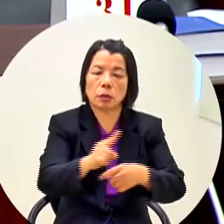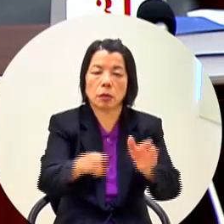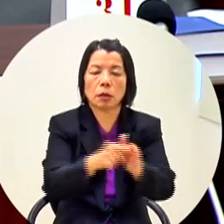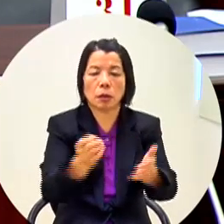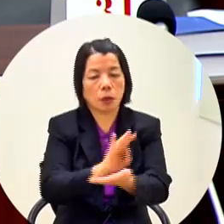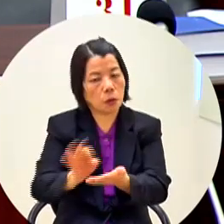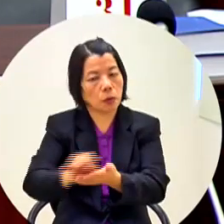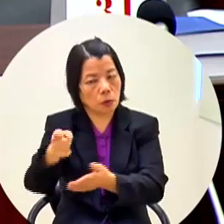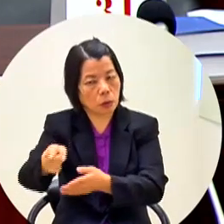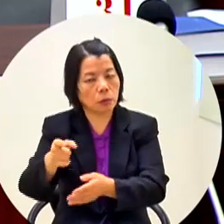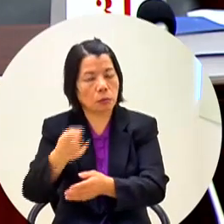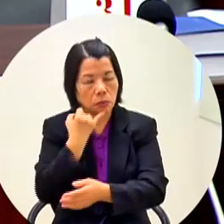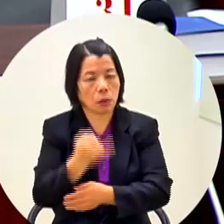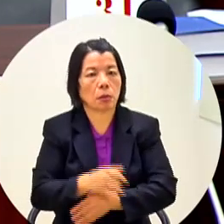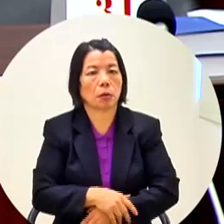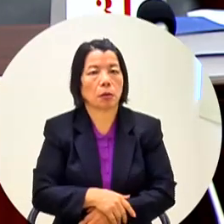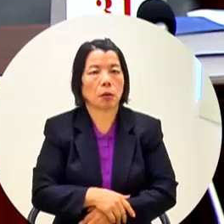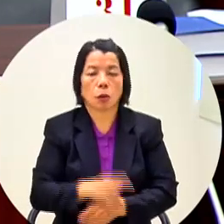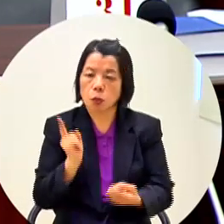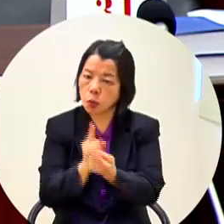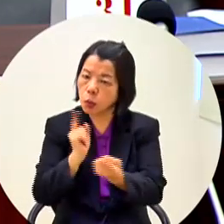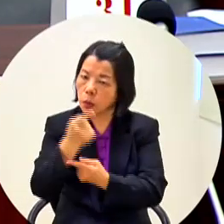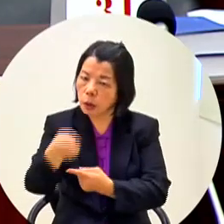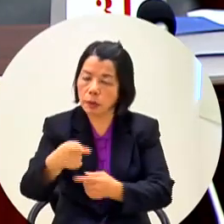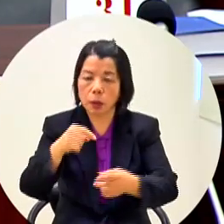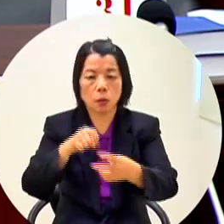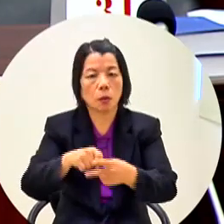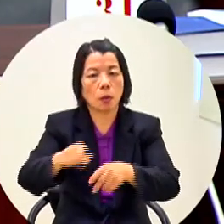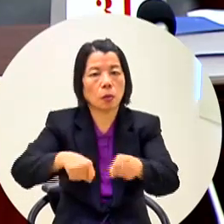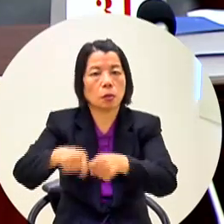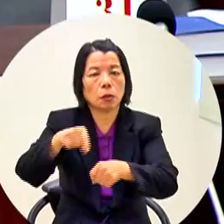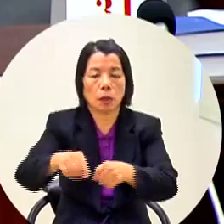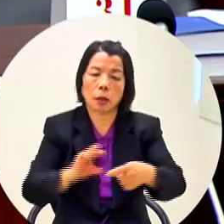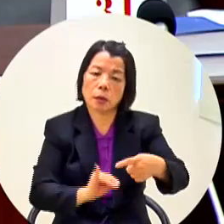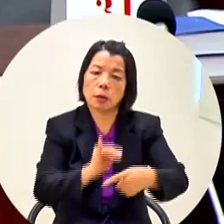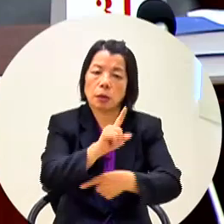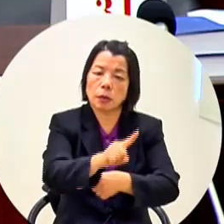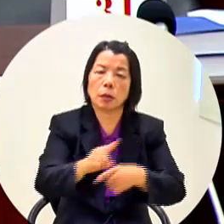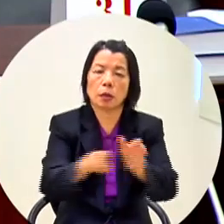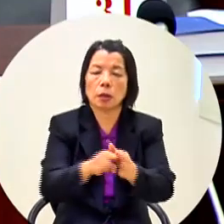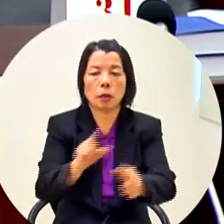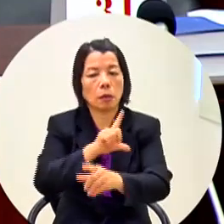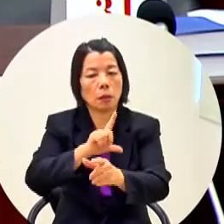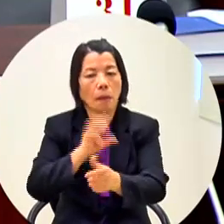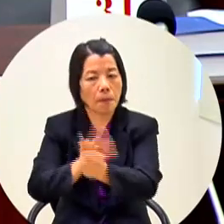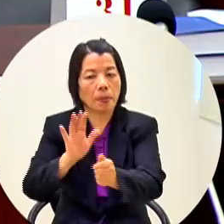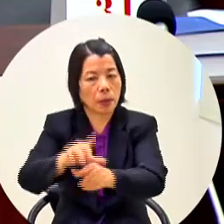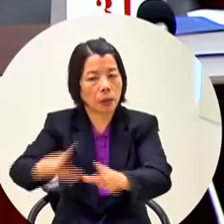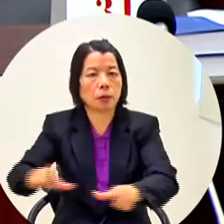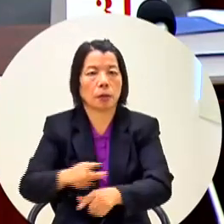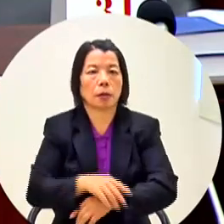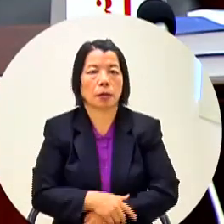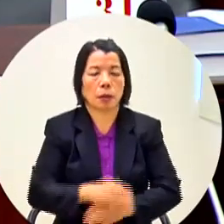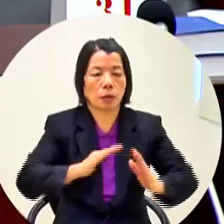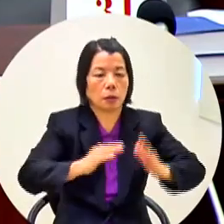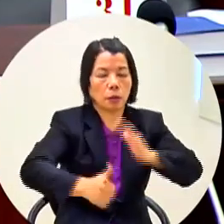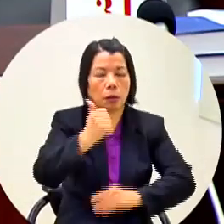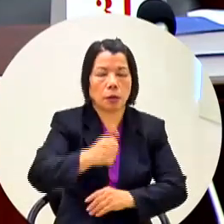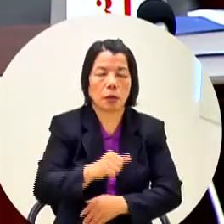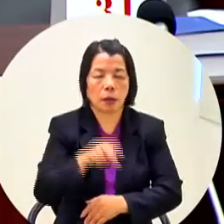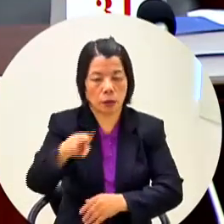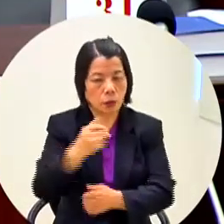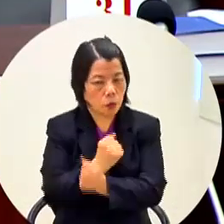商圈的使用上面，对他们来讲工程费1/1000而已，对商圈会帮大忙，请市长哦看到这个部分，